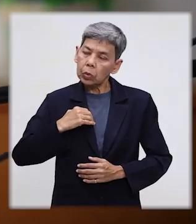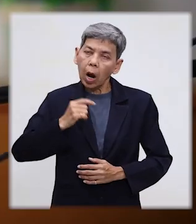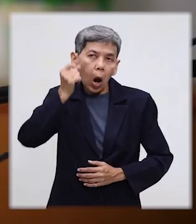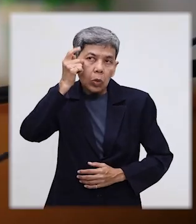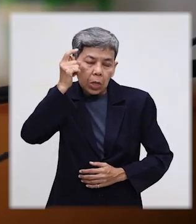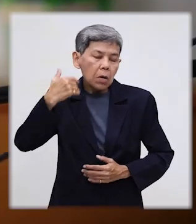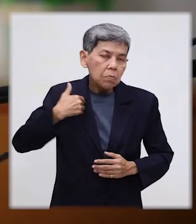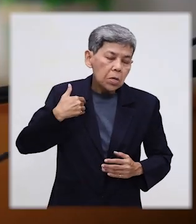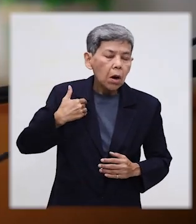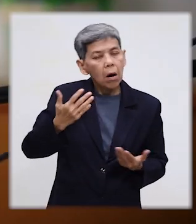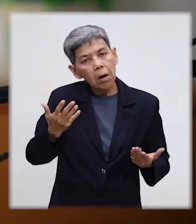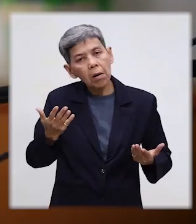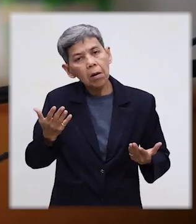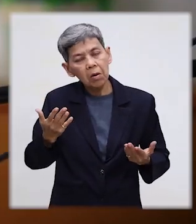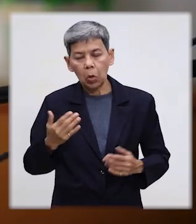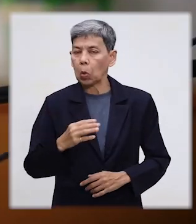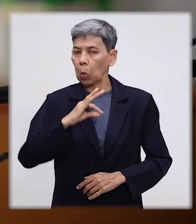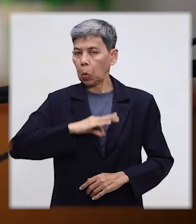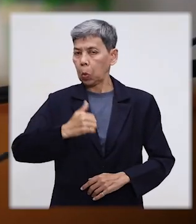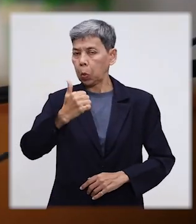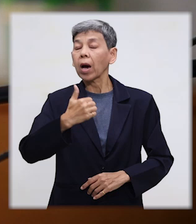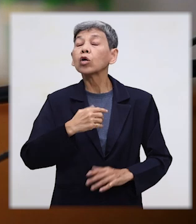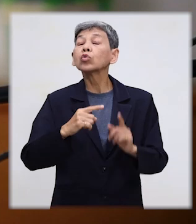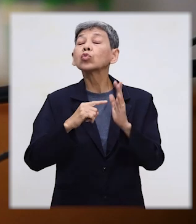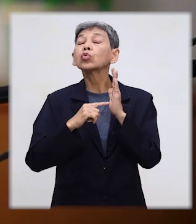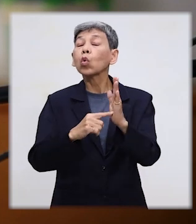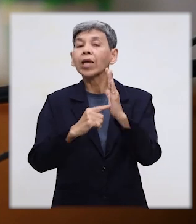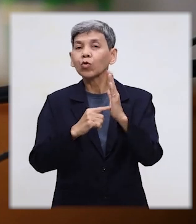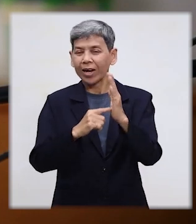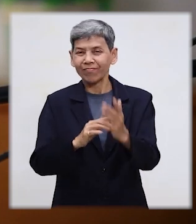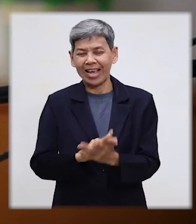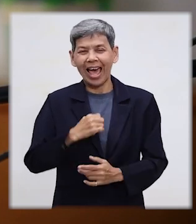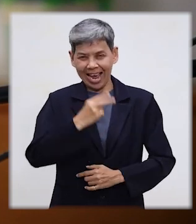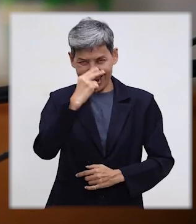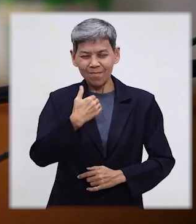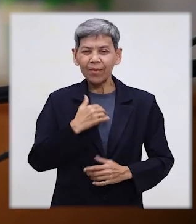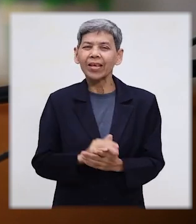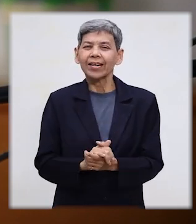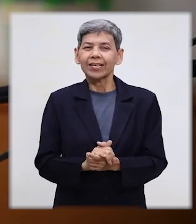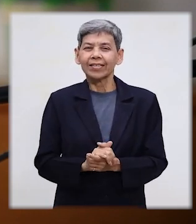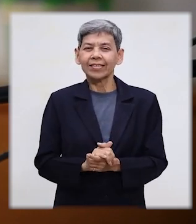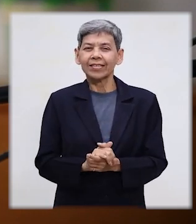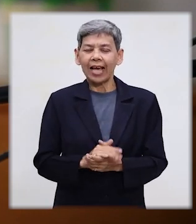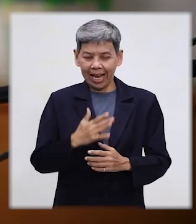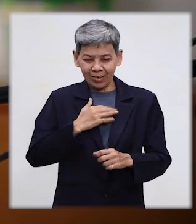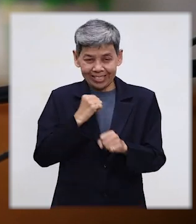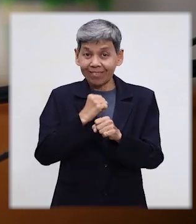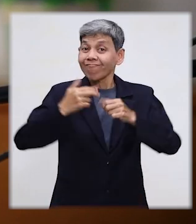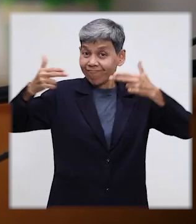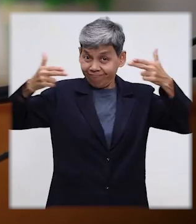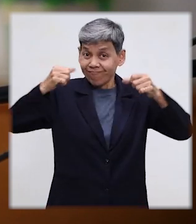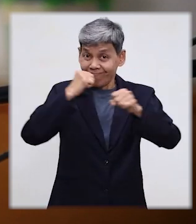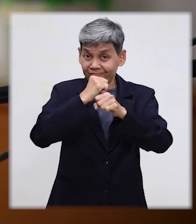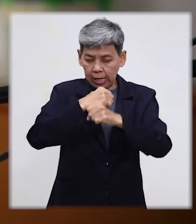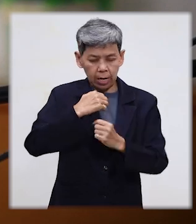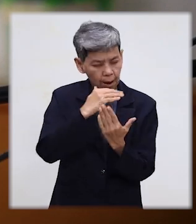คือเยอะเลยครับเอาอย่างแรกที่เห็นคือพอจะทำหนังสักเรื่อง